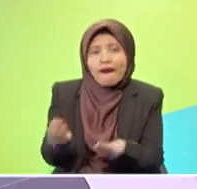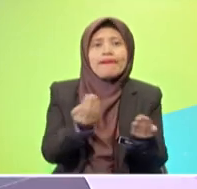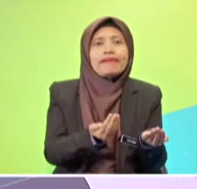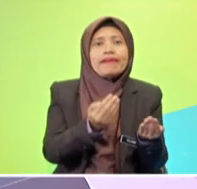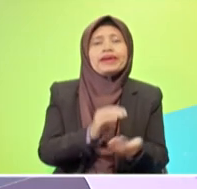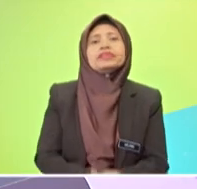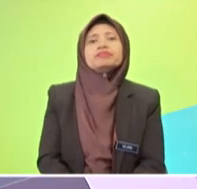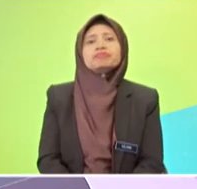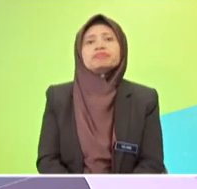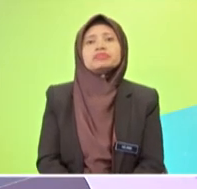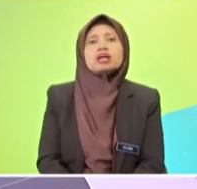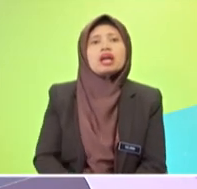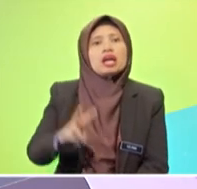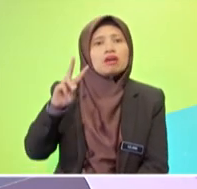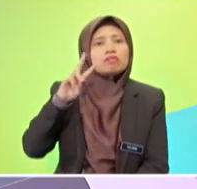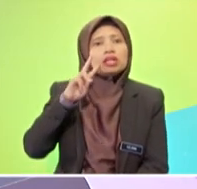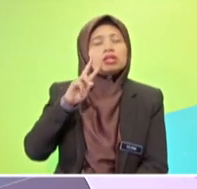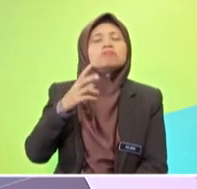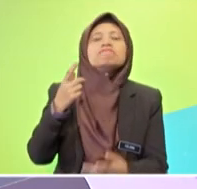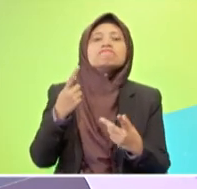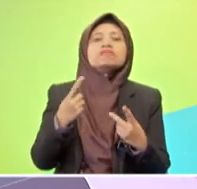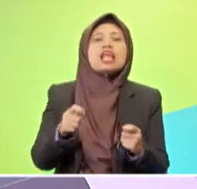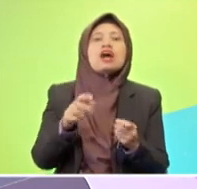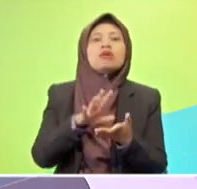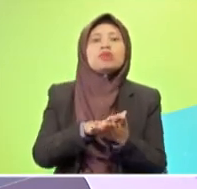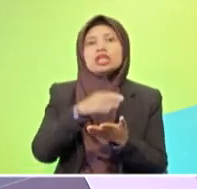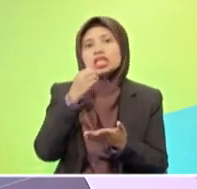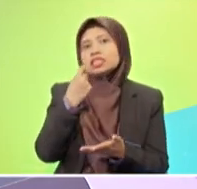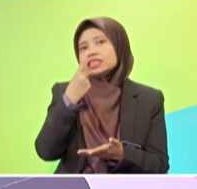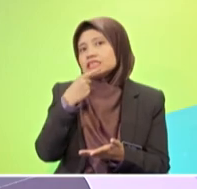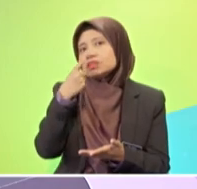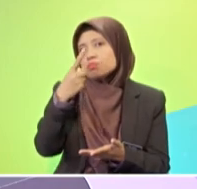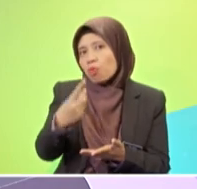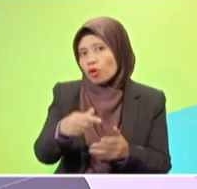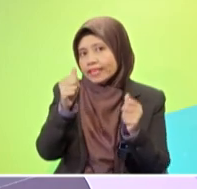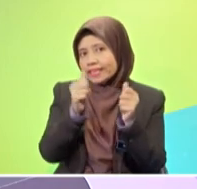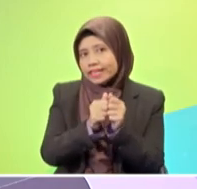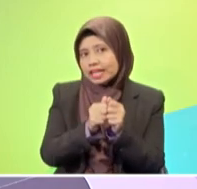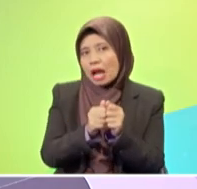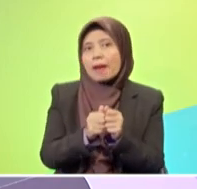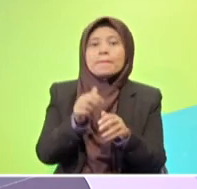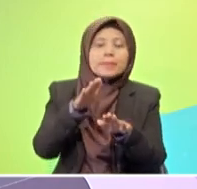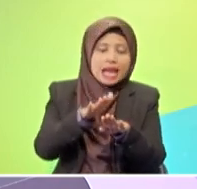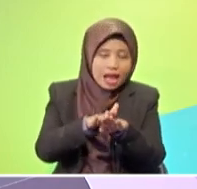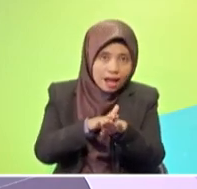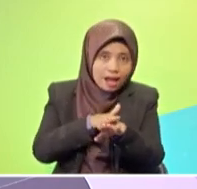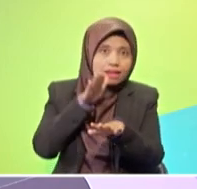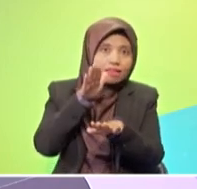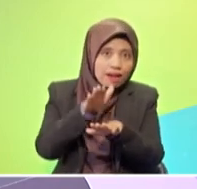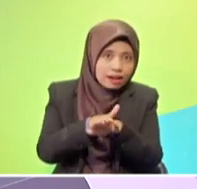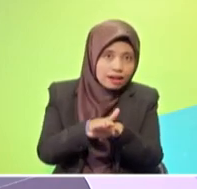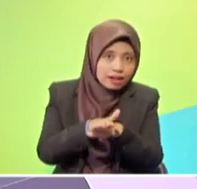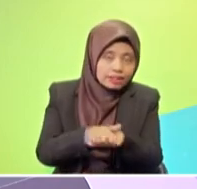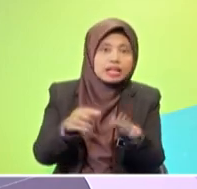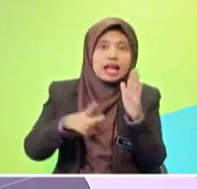juga telah belajar untuk menyebut ataupun membaca secara perlahan-lahan jadi lebih jelas